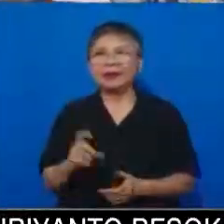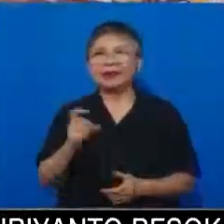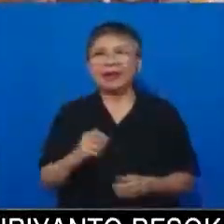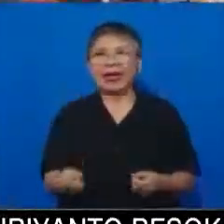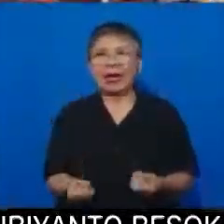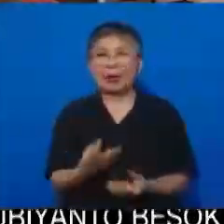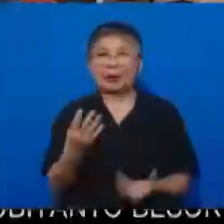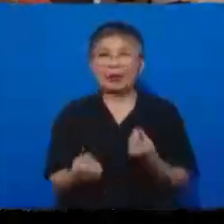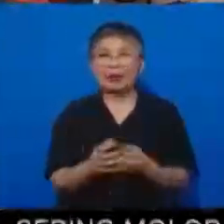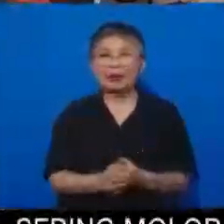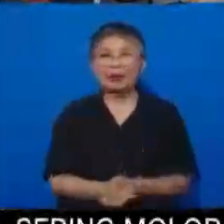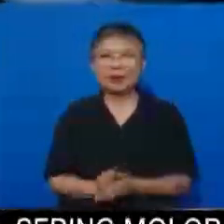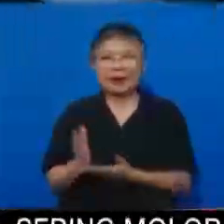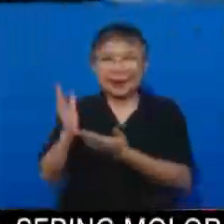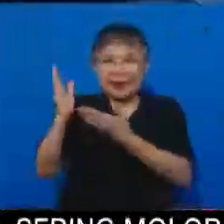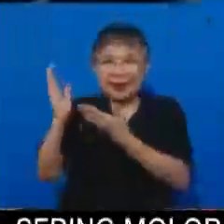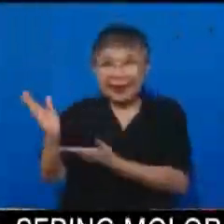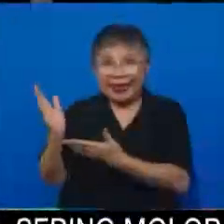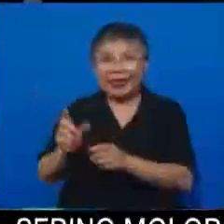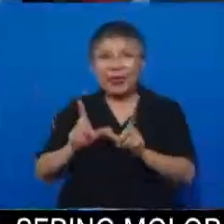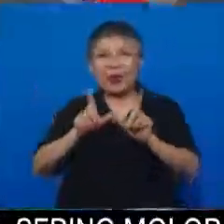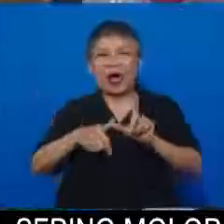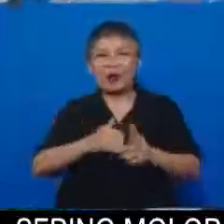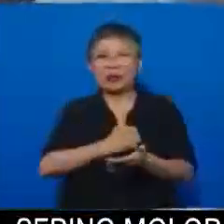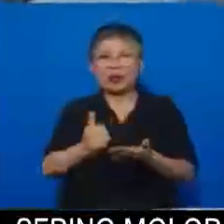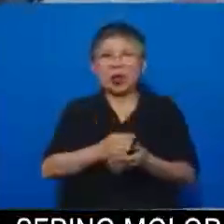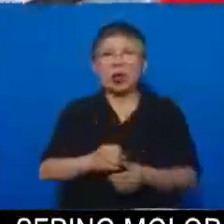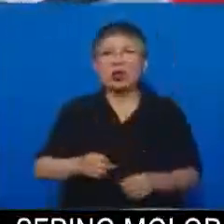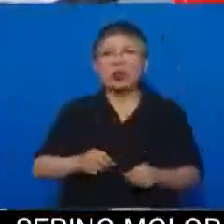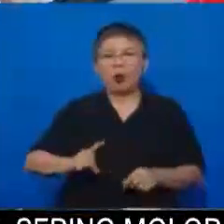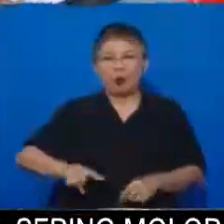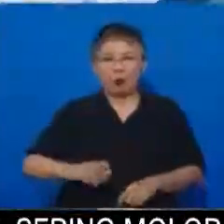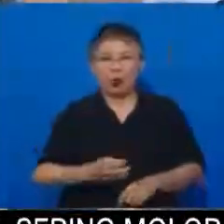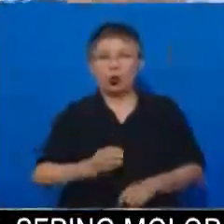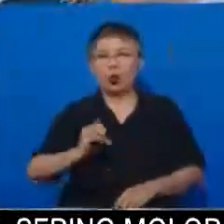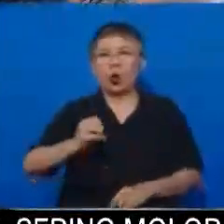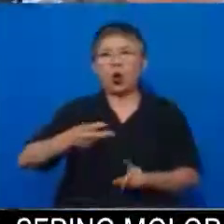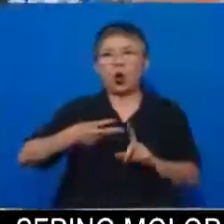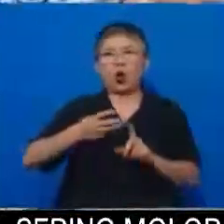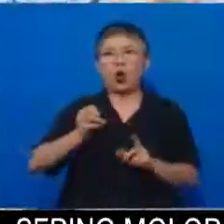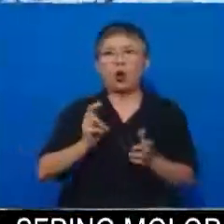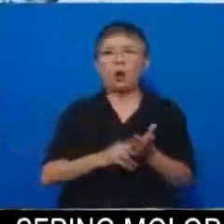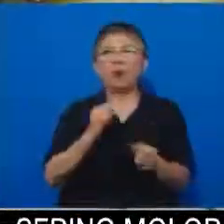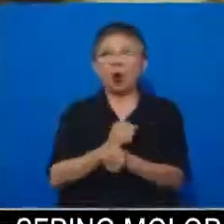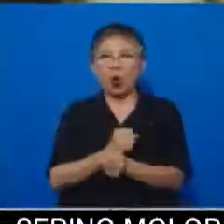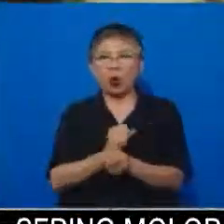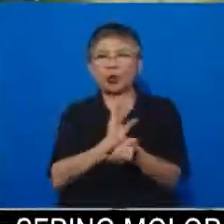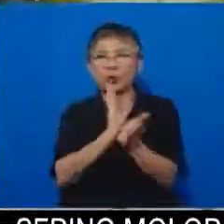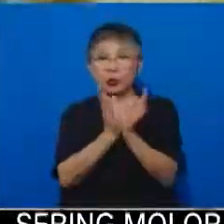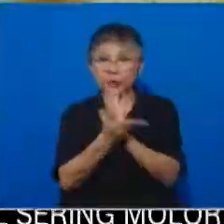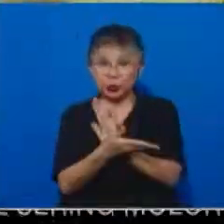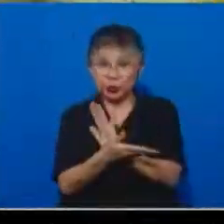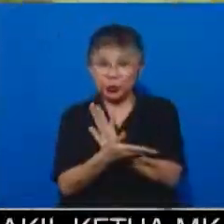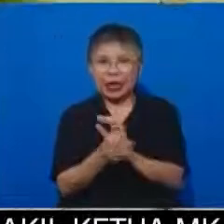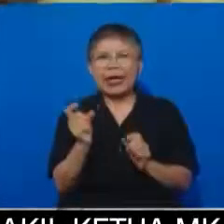Wow ini nih ada di Warung Spesial belut Obong Cak Salim yang ada di Jalan Kalasan Surabaya Warung Belut dengan